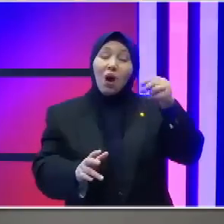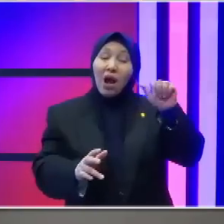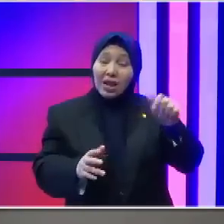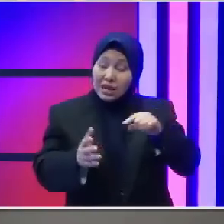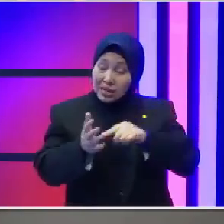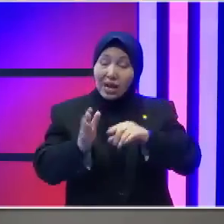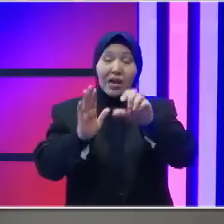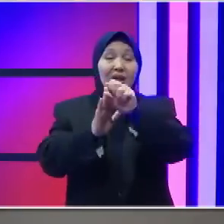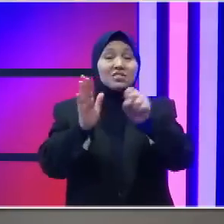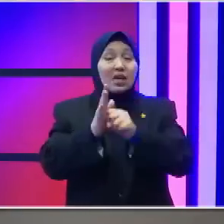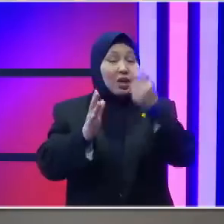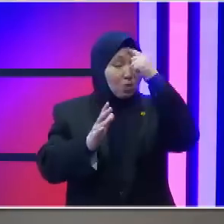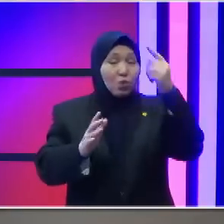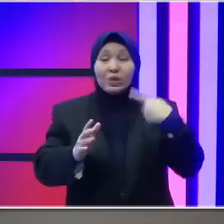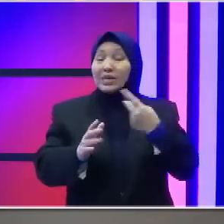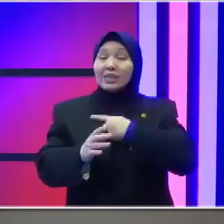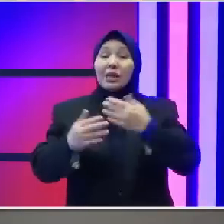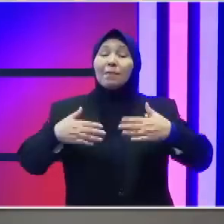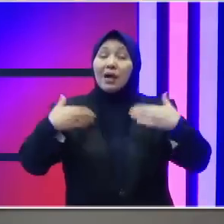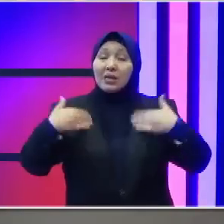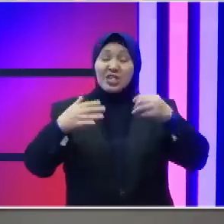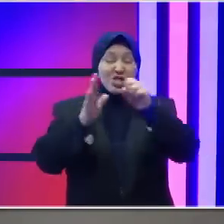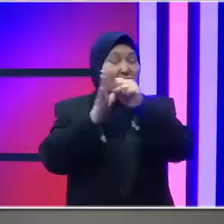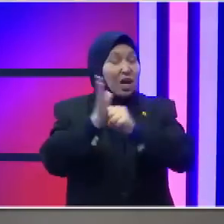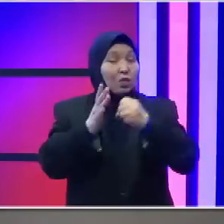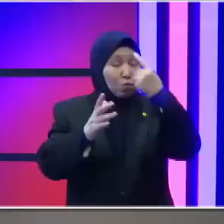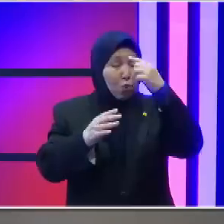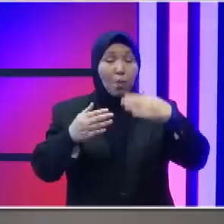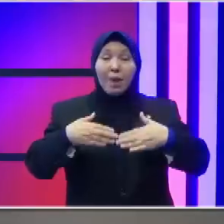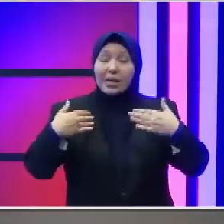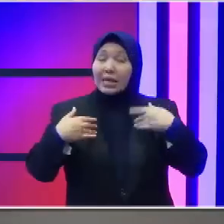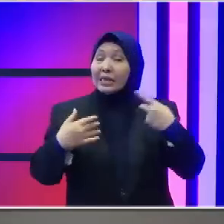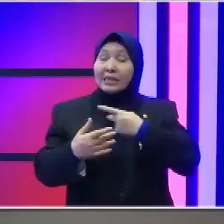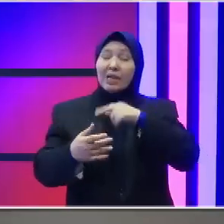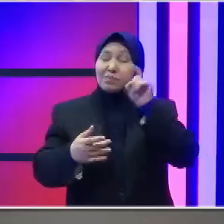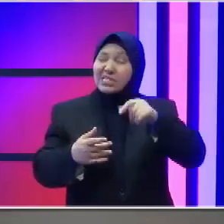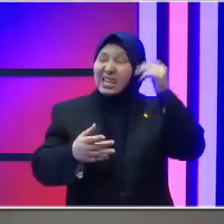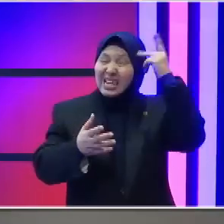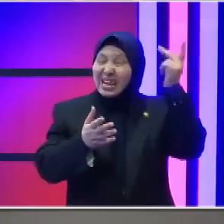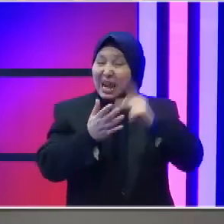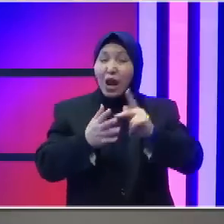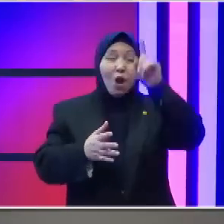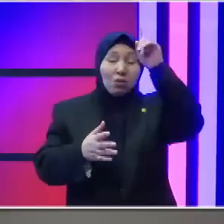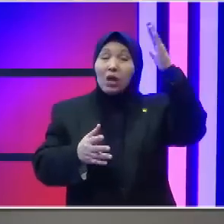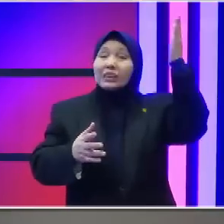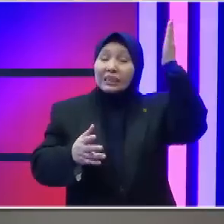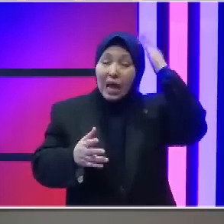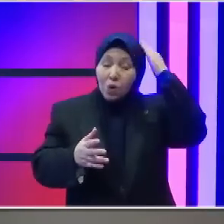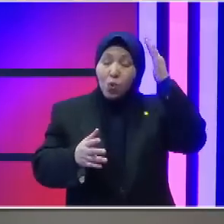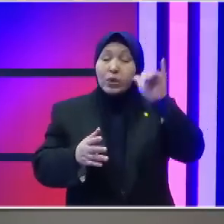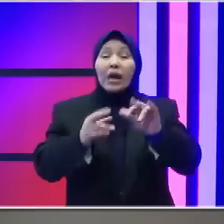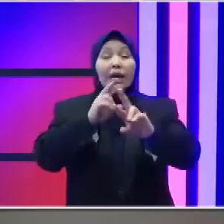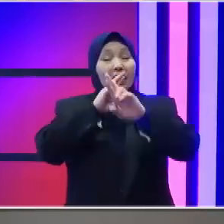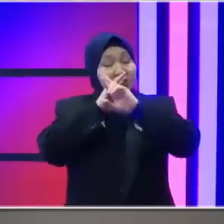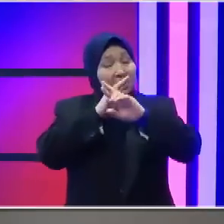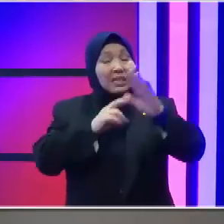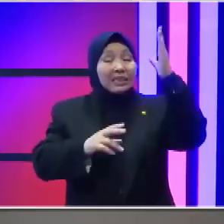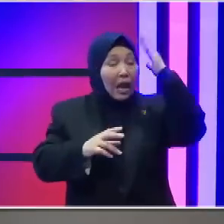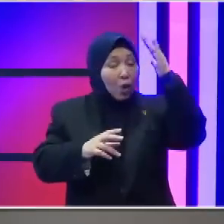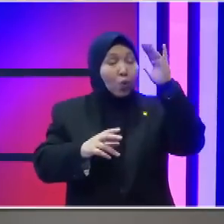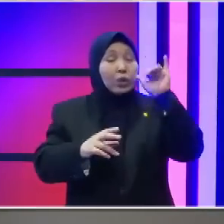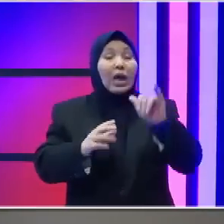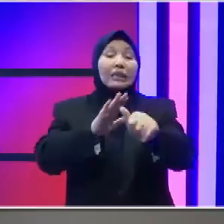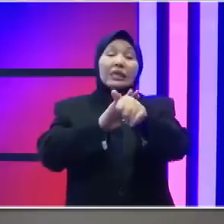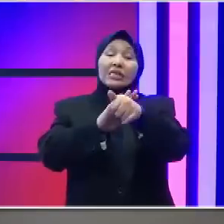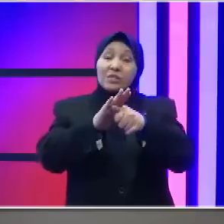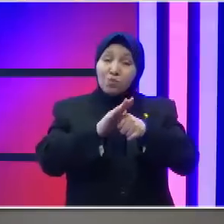adalah syarat untuk kita bahagia. Rupanya syarat untuk bahagia ni ialah kita kenal Allah ini tahu yang rahsia, tahu